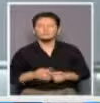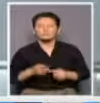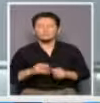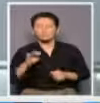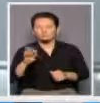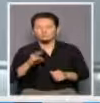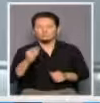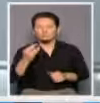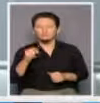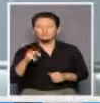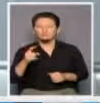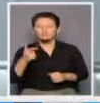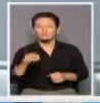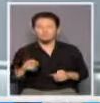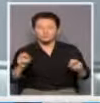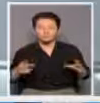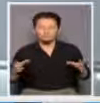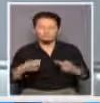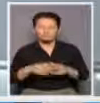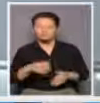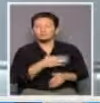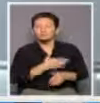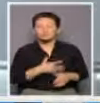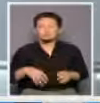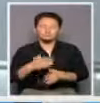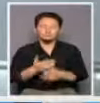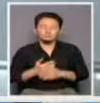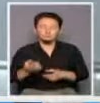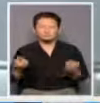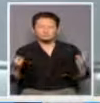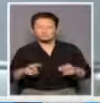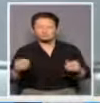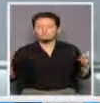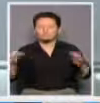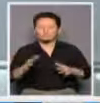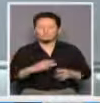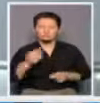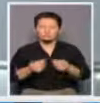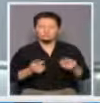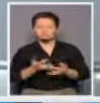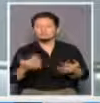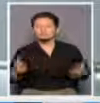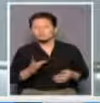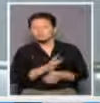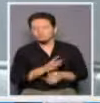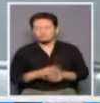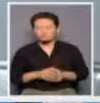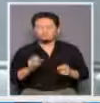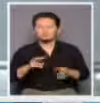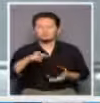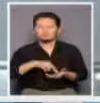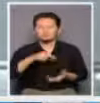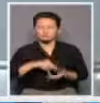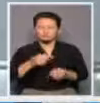фонд «Шапагат» совместно с волонтерами. Они организовали игровую площадку в виде батута